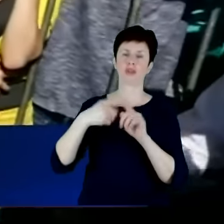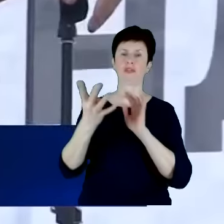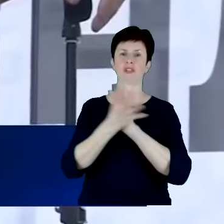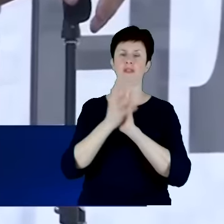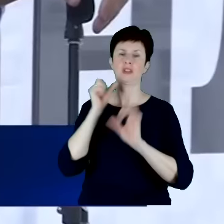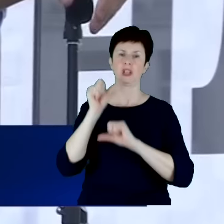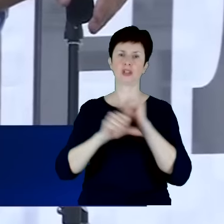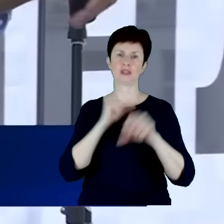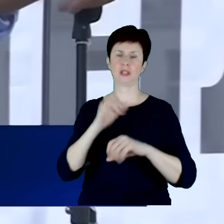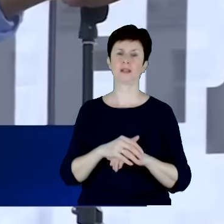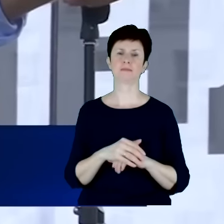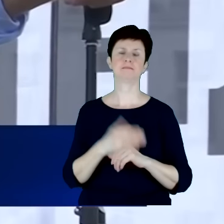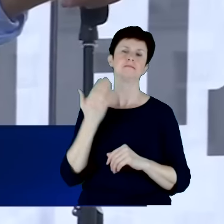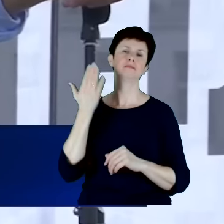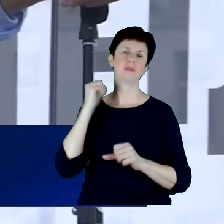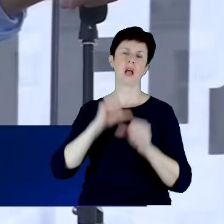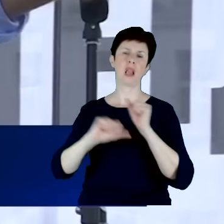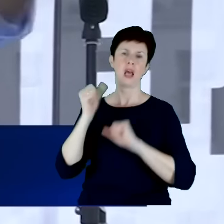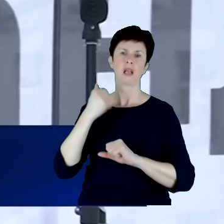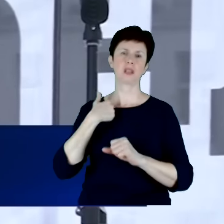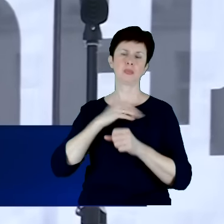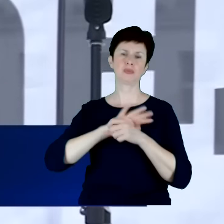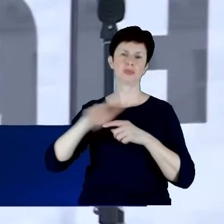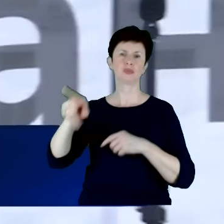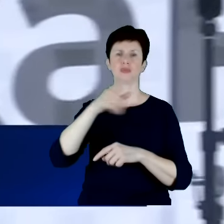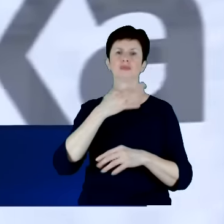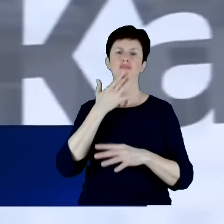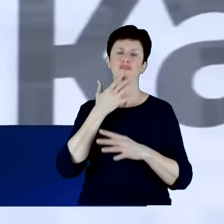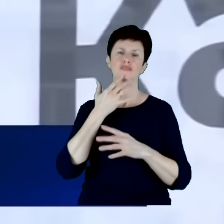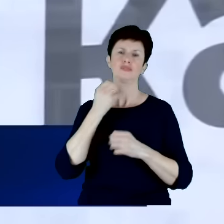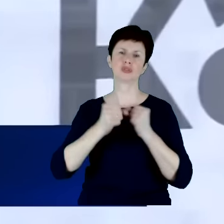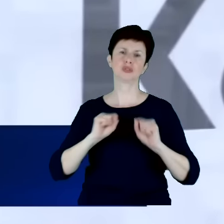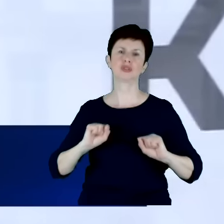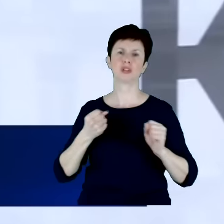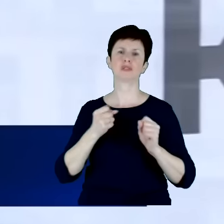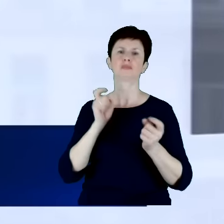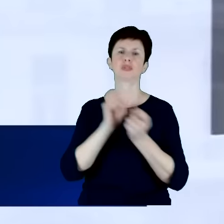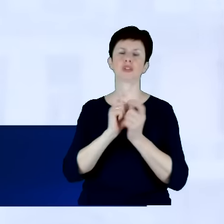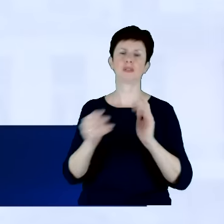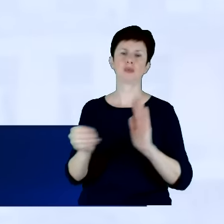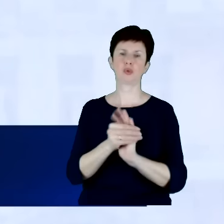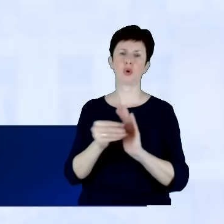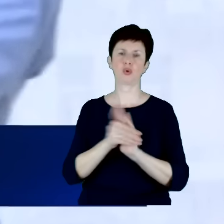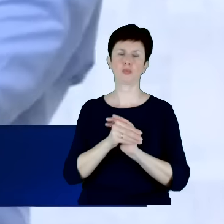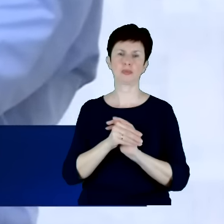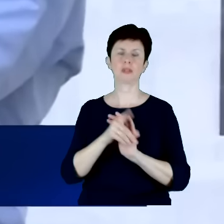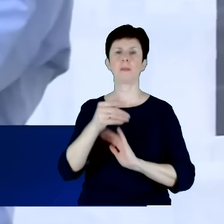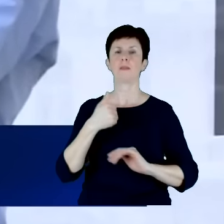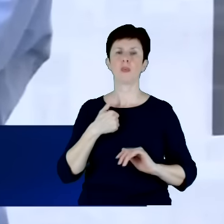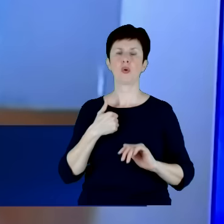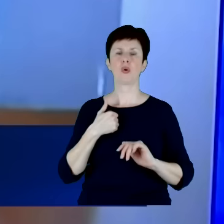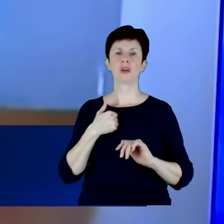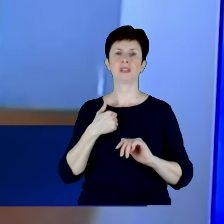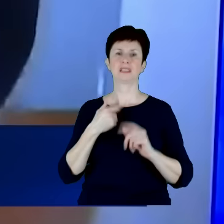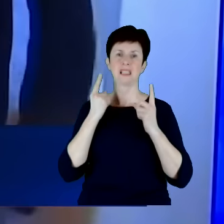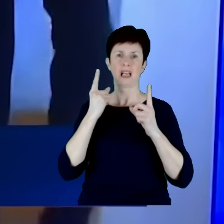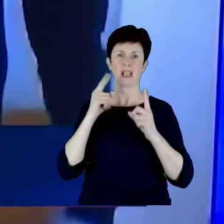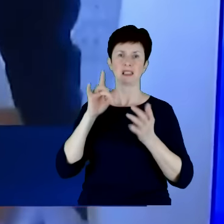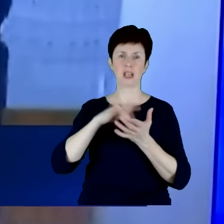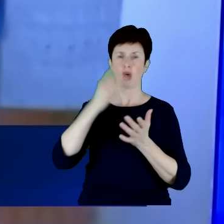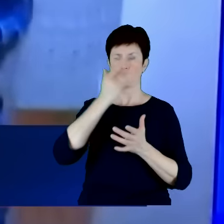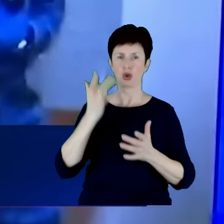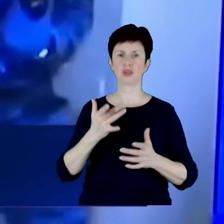latach Aleksiej Nawalny był znany ze swojej działalności antykorupcyjnej. Prowadził obecnie zakazaną w Rosji Fundację Walki